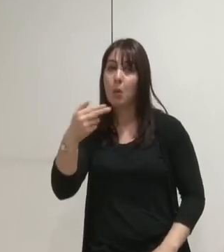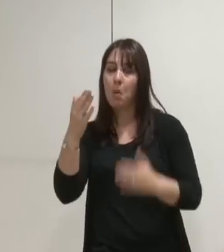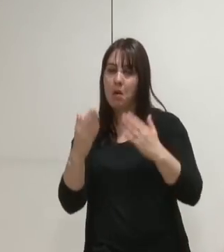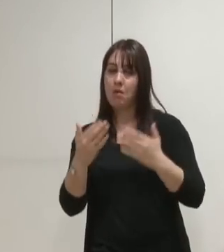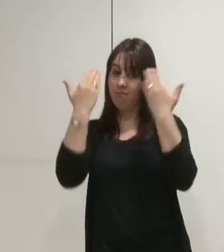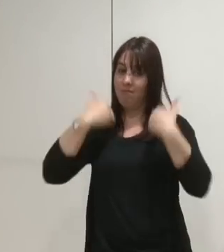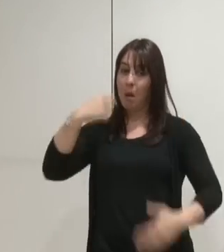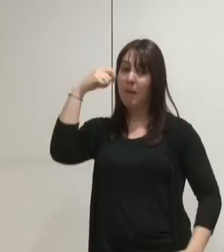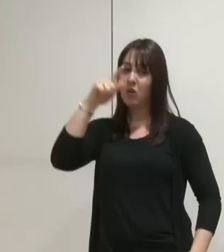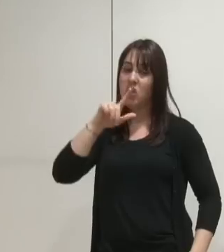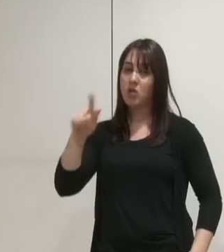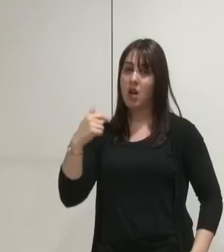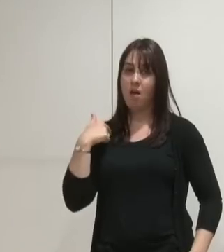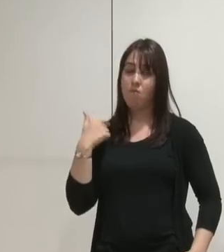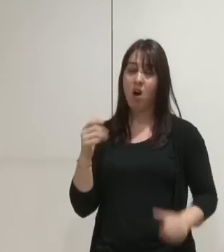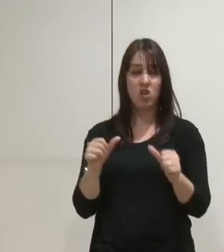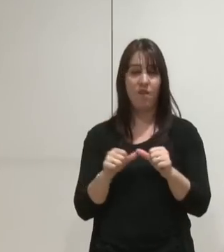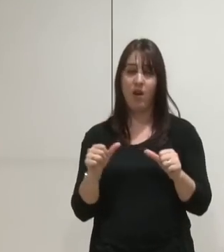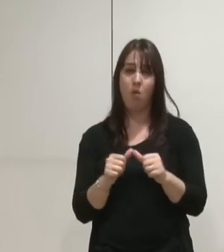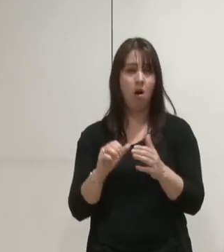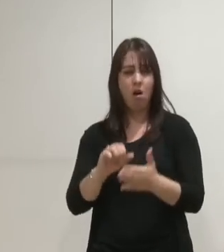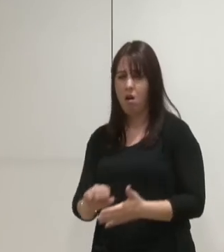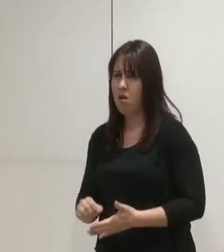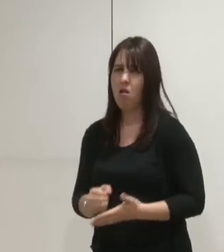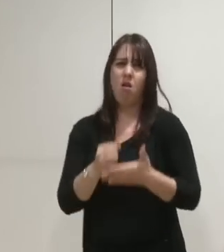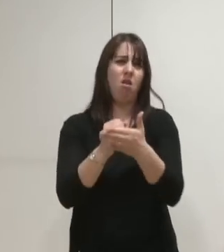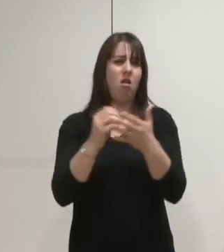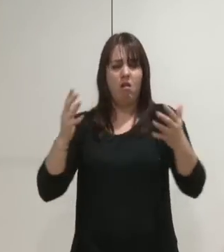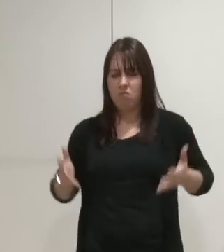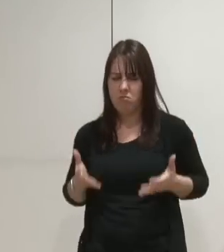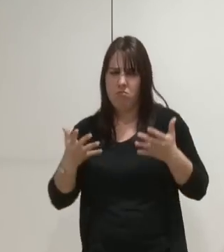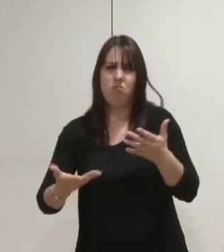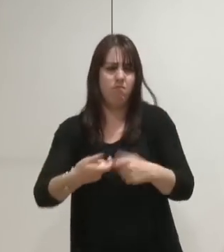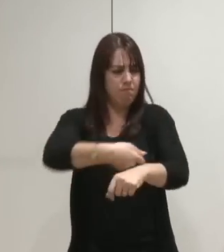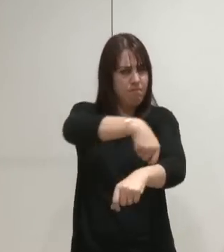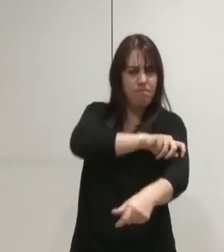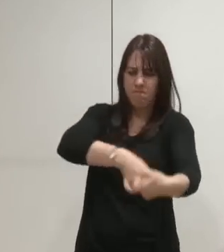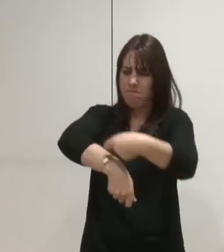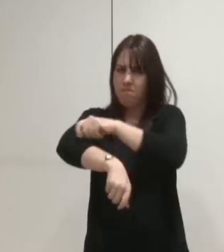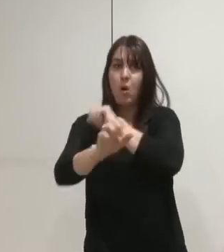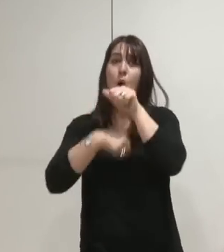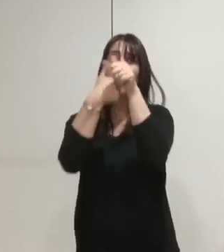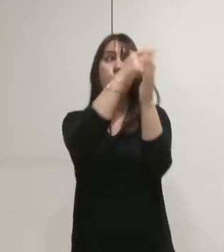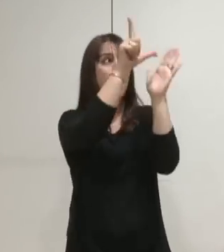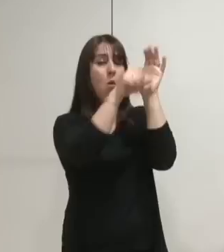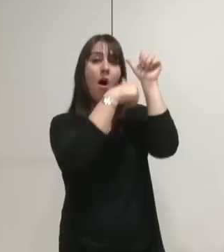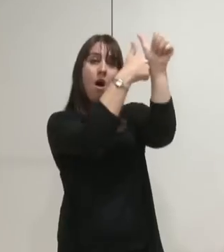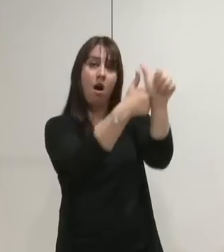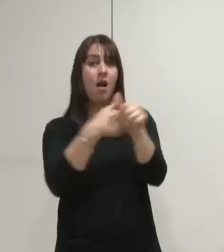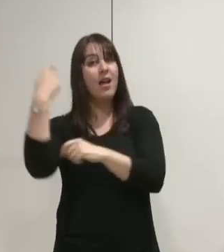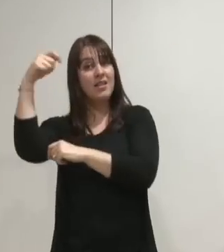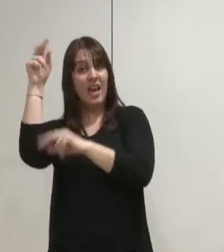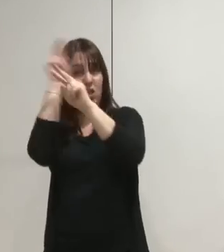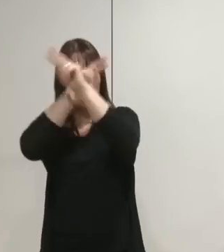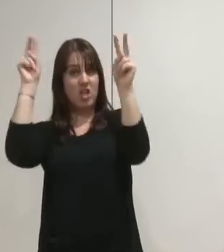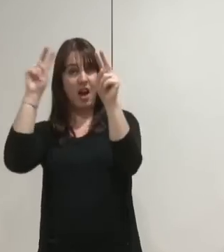président de GG j'ai épaé appuyé dans le cadre et le respect de la loi et le directeur général de